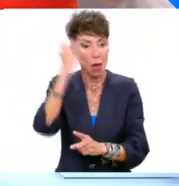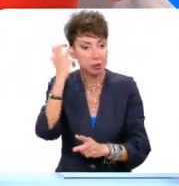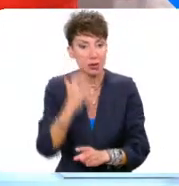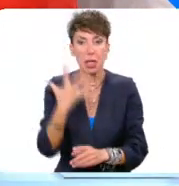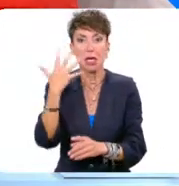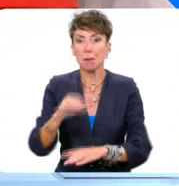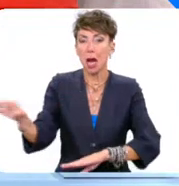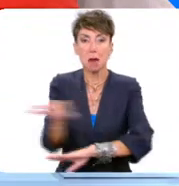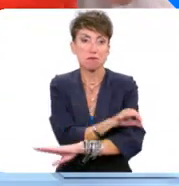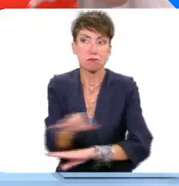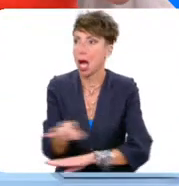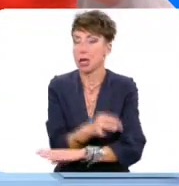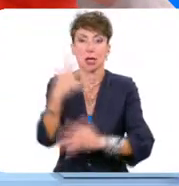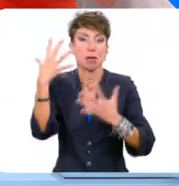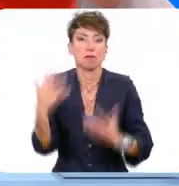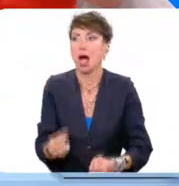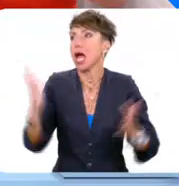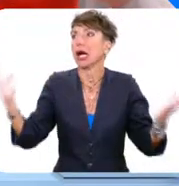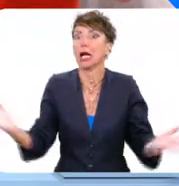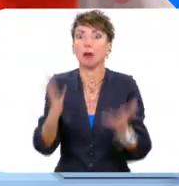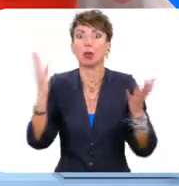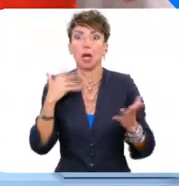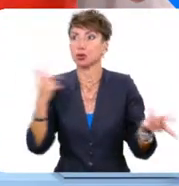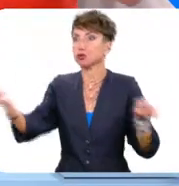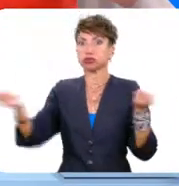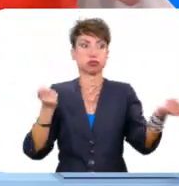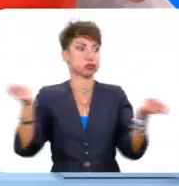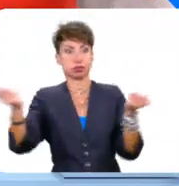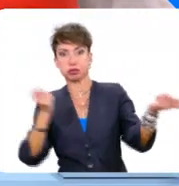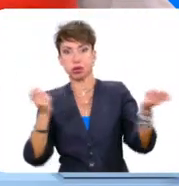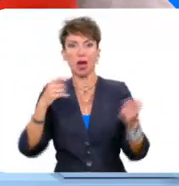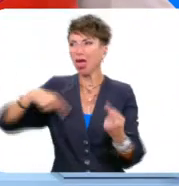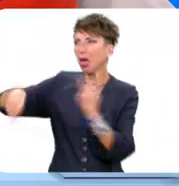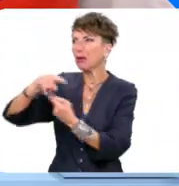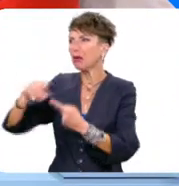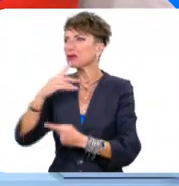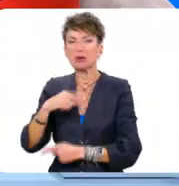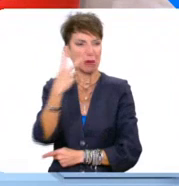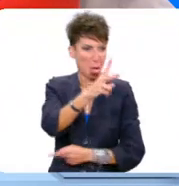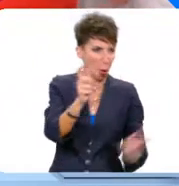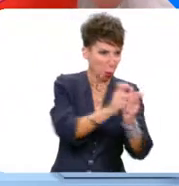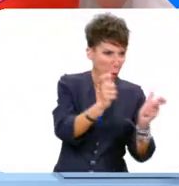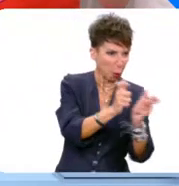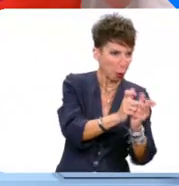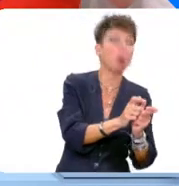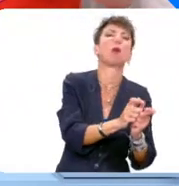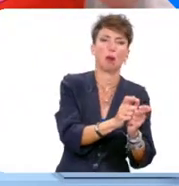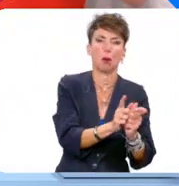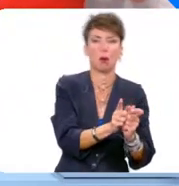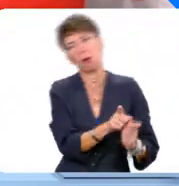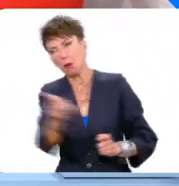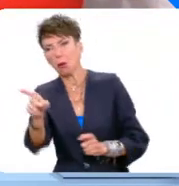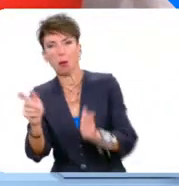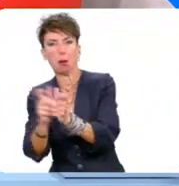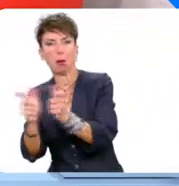οποίος να έχει μία γενική εικόνα να συντονίζει ή μεταξύ σας εκείνη την ώρα την ώρα της πλημμύρας παίρνει ο